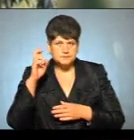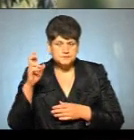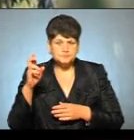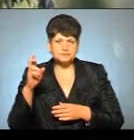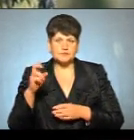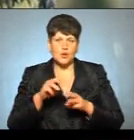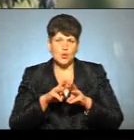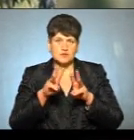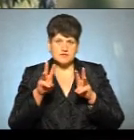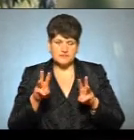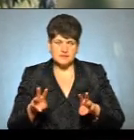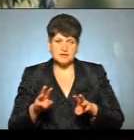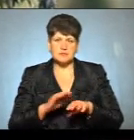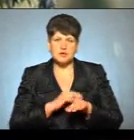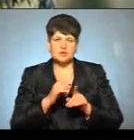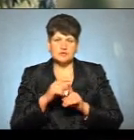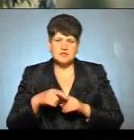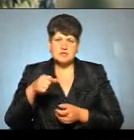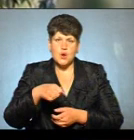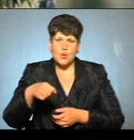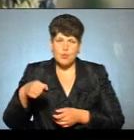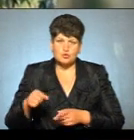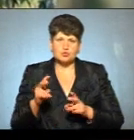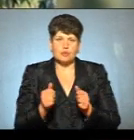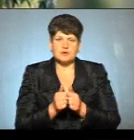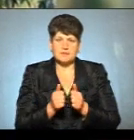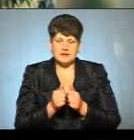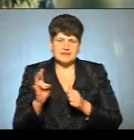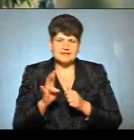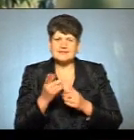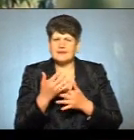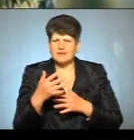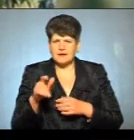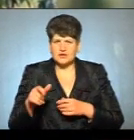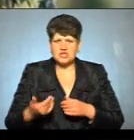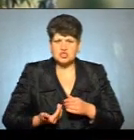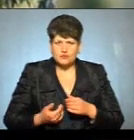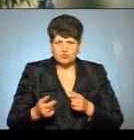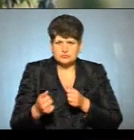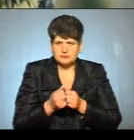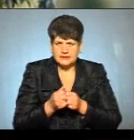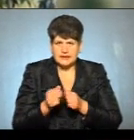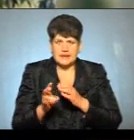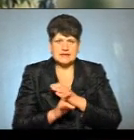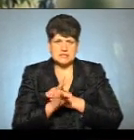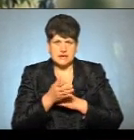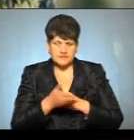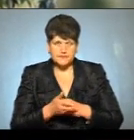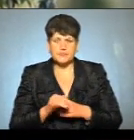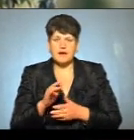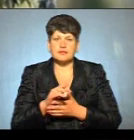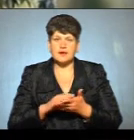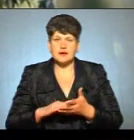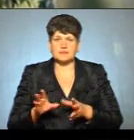після богослужіння освятиться і благословиться людям кошики, тим, які будуть біля храму. Це декілька людей, які живуть таки під самою церквою. І далі